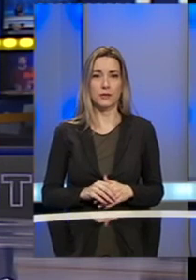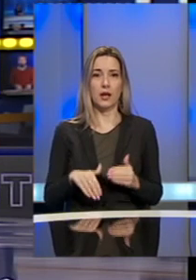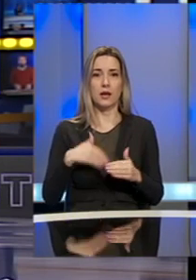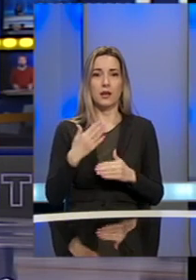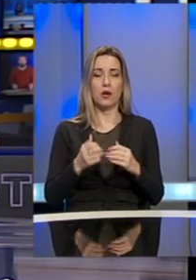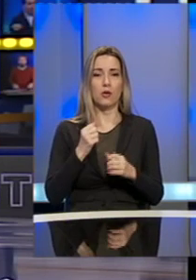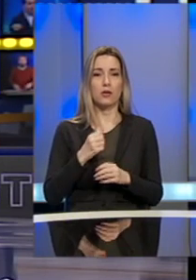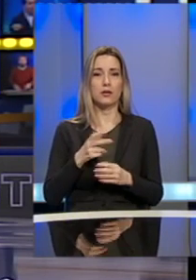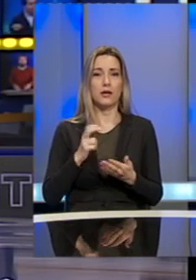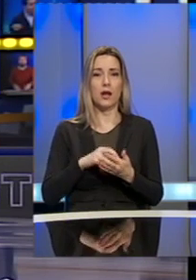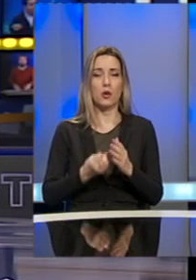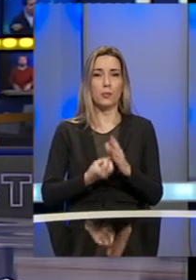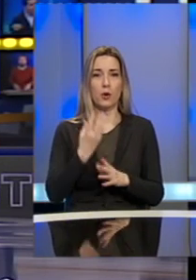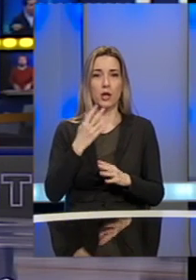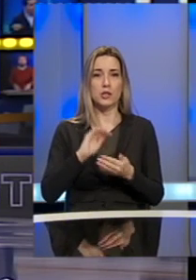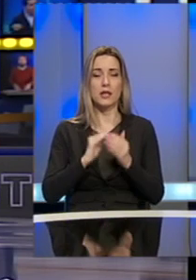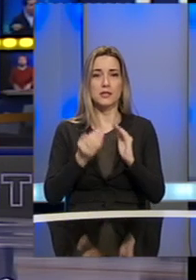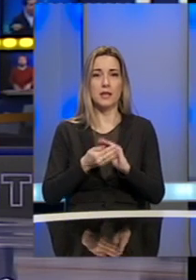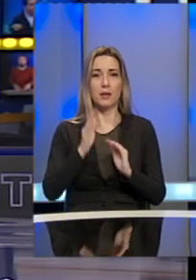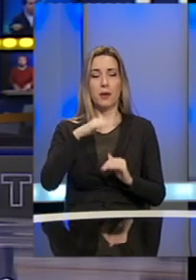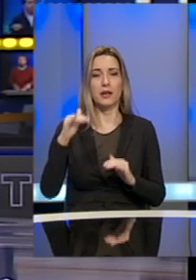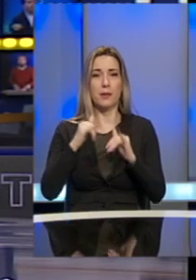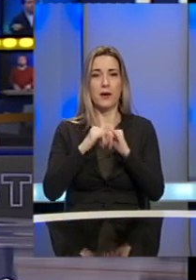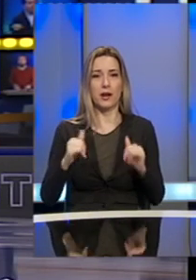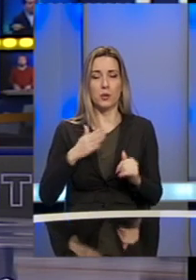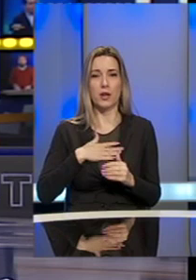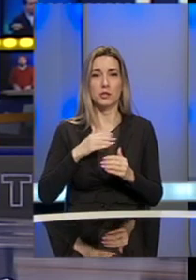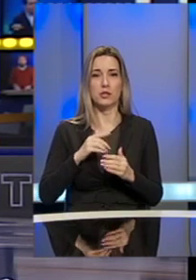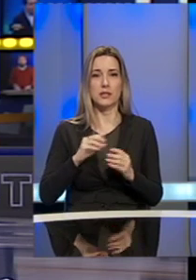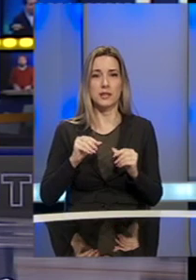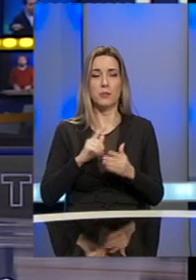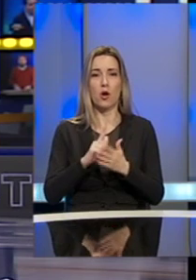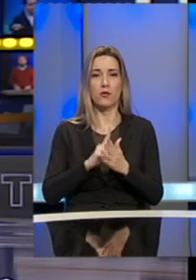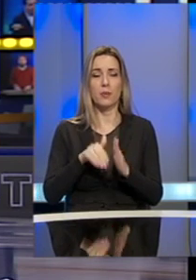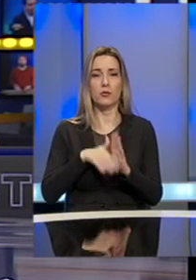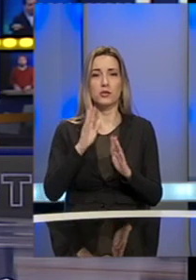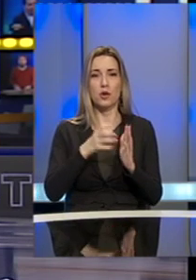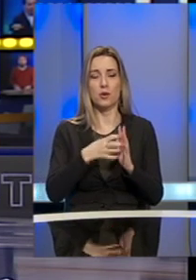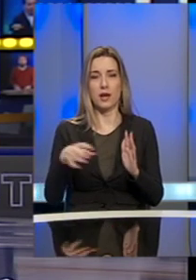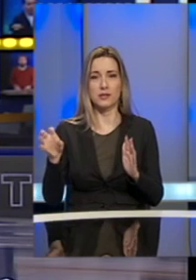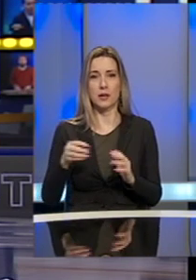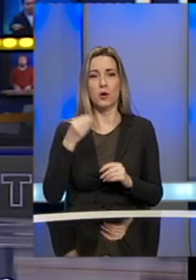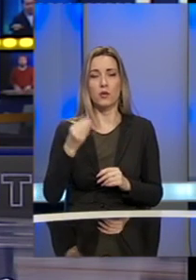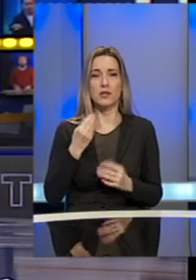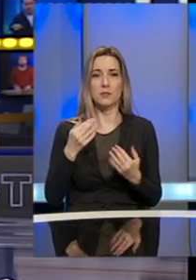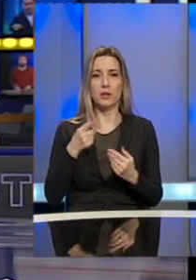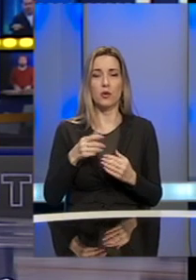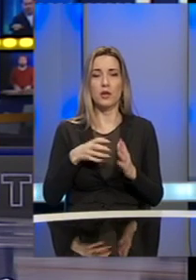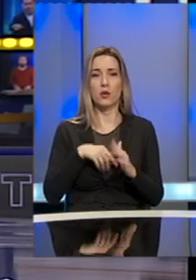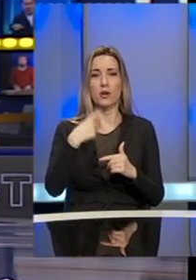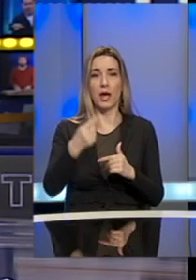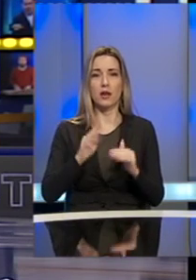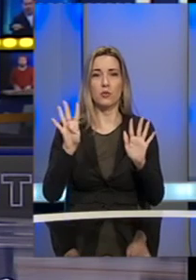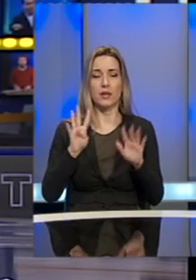Nakon ranog proljeća, snijeg na planinama i gradovima u našoj zemlji. O vremenu opširnije u nastavku. U vijestima toliko, naredne su